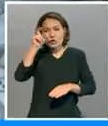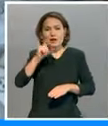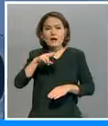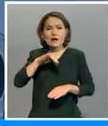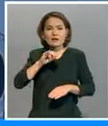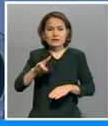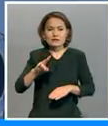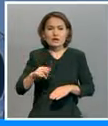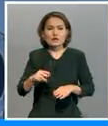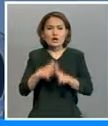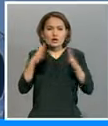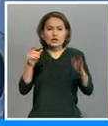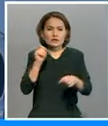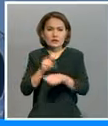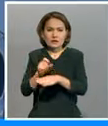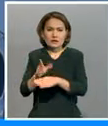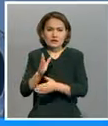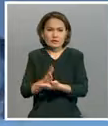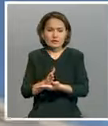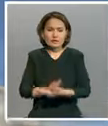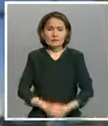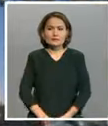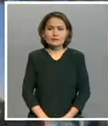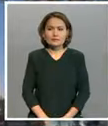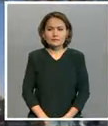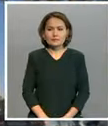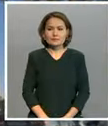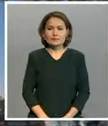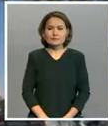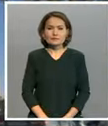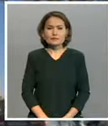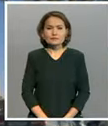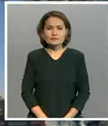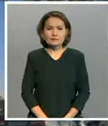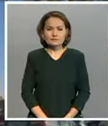Үндістан елдері аса қызығушылық танытып отыр. Жазира Біл, Нұрлан Өтегенов, Қазақстан ұлттық арнасы, Ақтау.